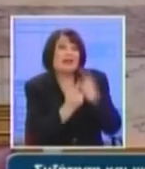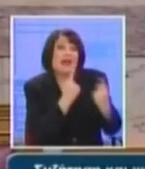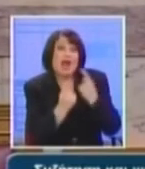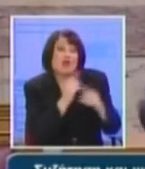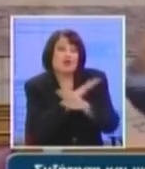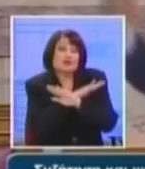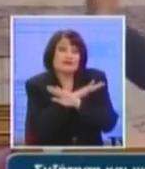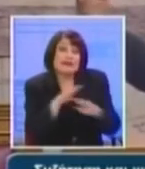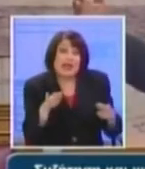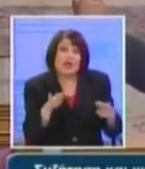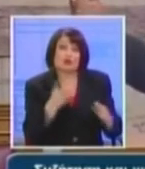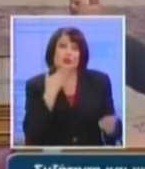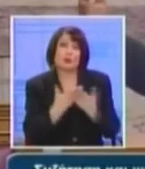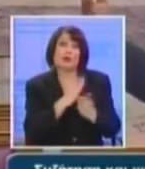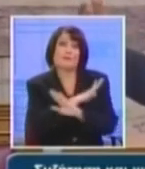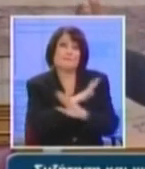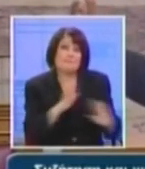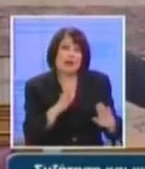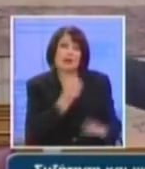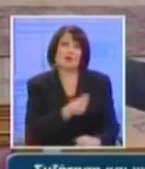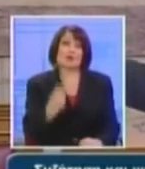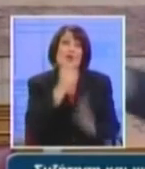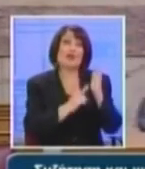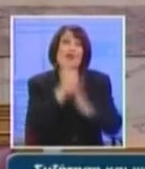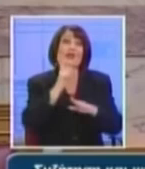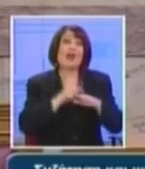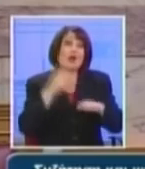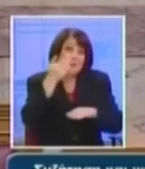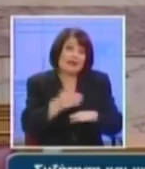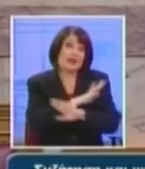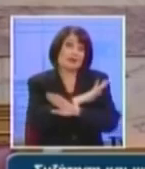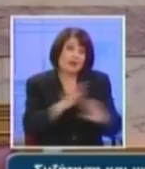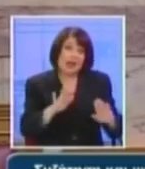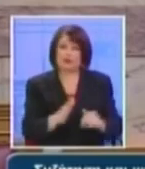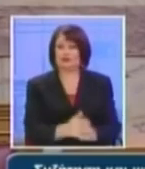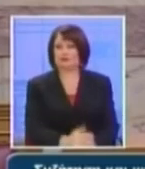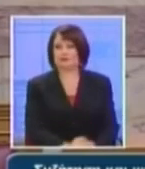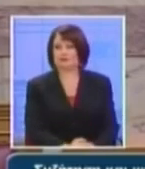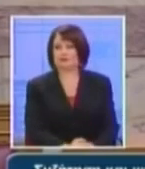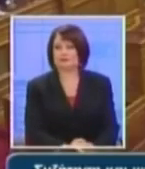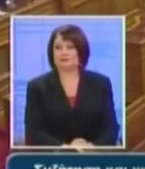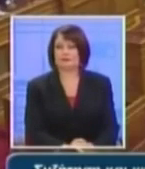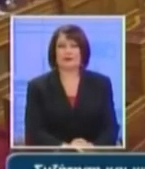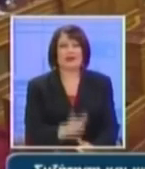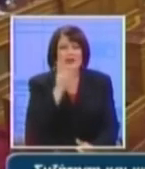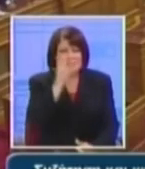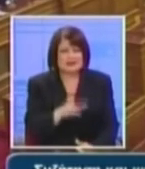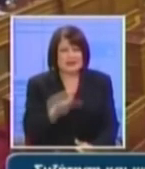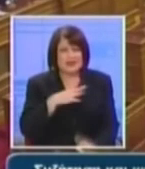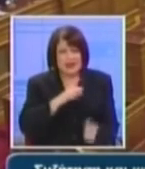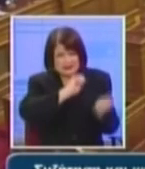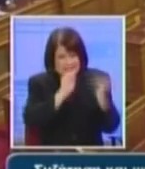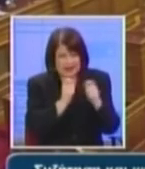την ομιλία του Πρωθυπουργού εφόσον έχουμε υπερβεί τη 12η. Εσείς θέλετε να αλλάξουμε ακόμα και